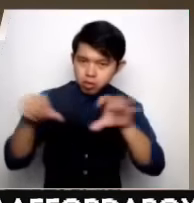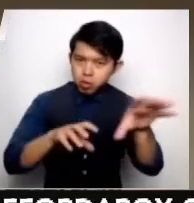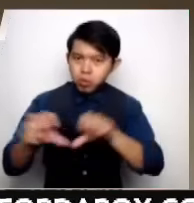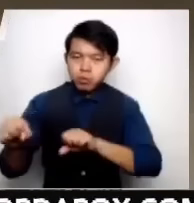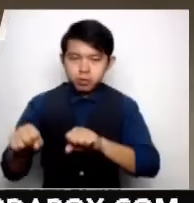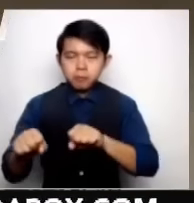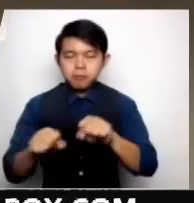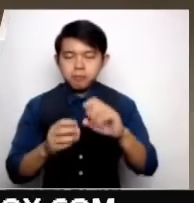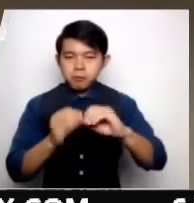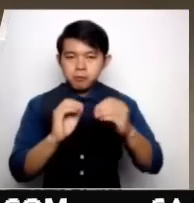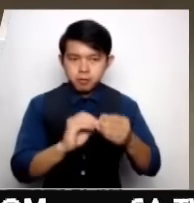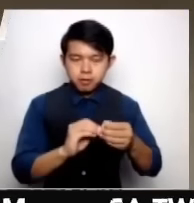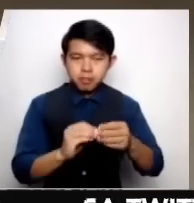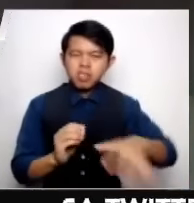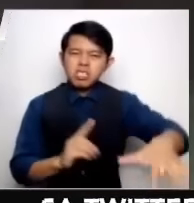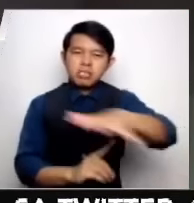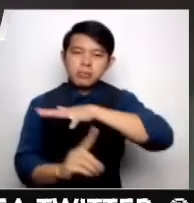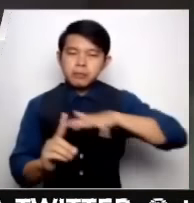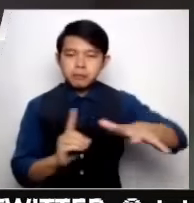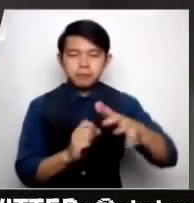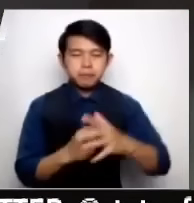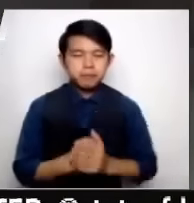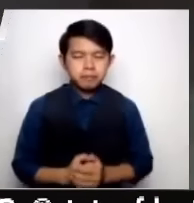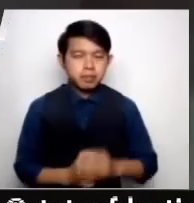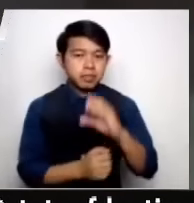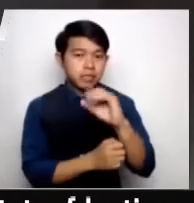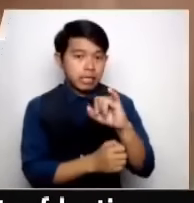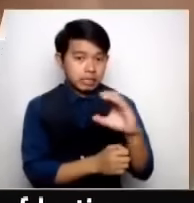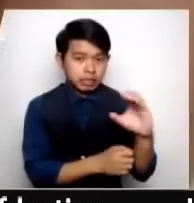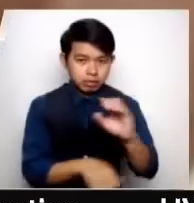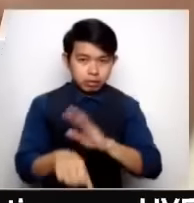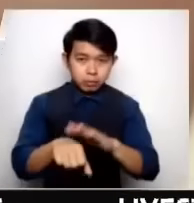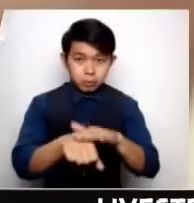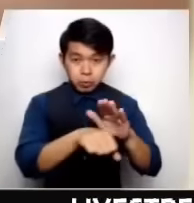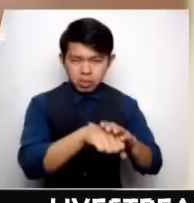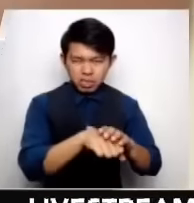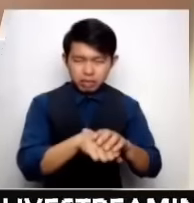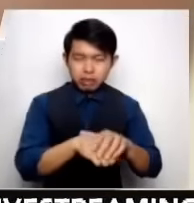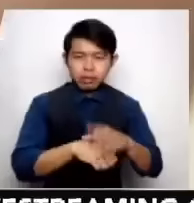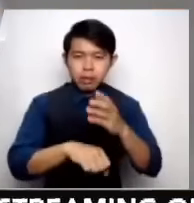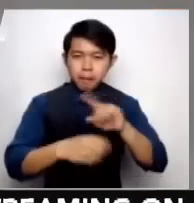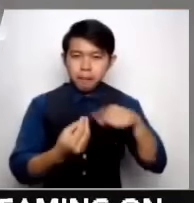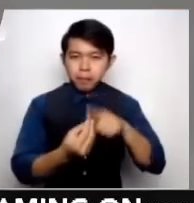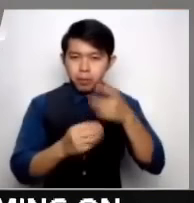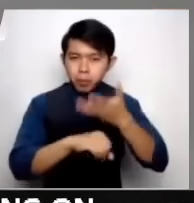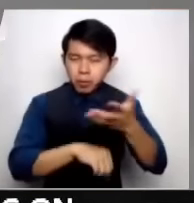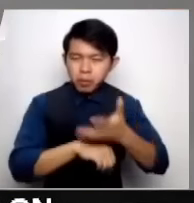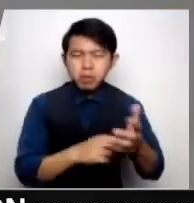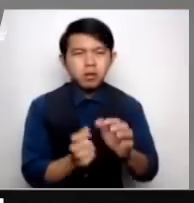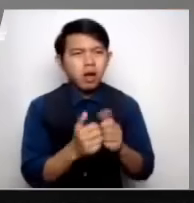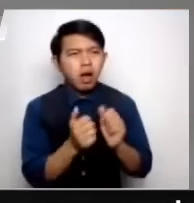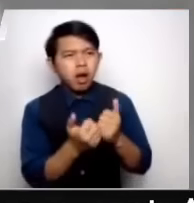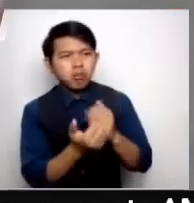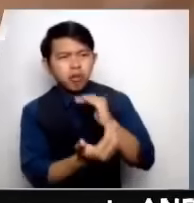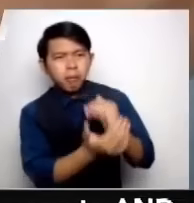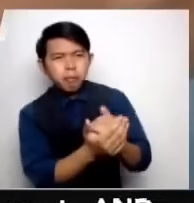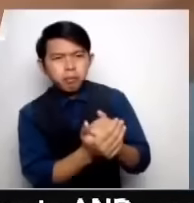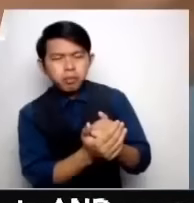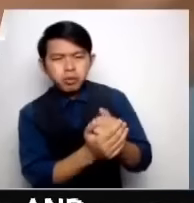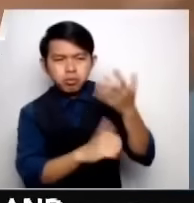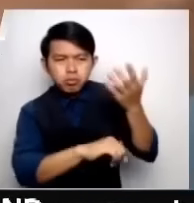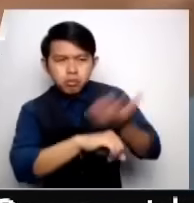Investigation and Coordinating Center o CICC, nagbabala na rin laban sa modus. Isa lang daw ang paraan para hindi maloko. Huwag i-click ang link